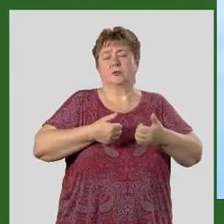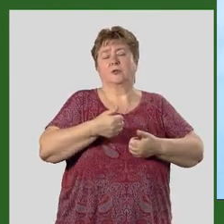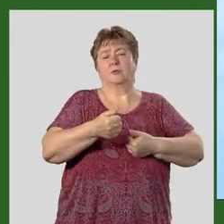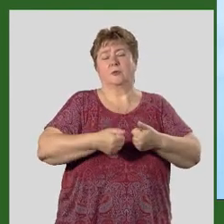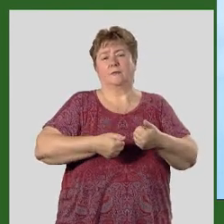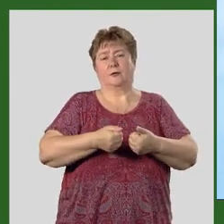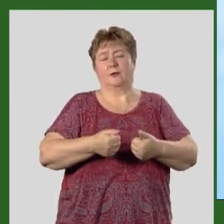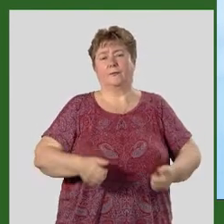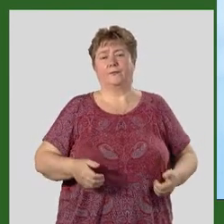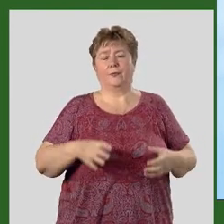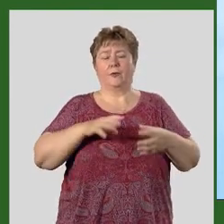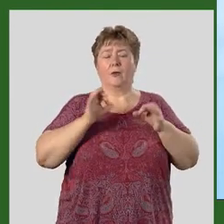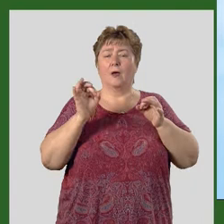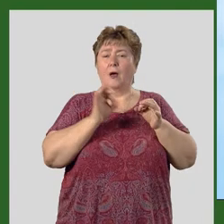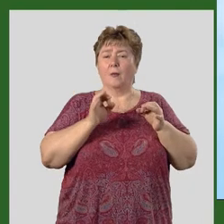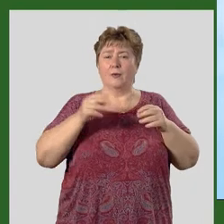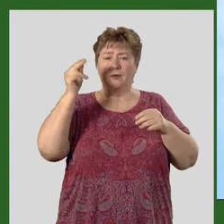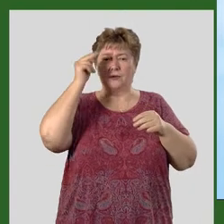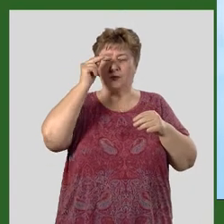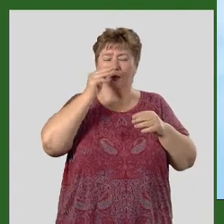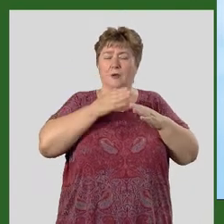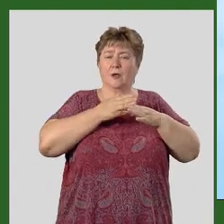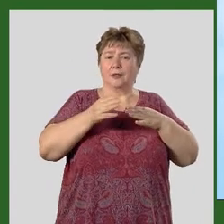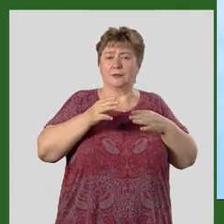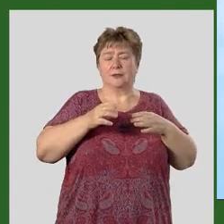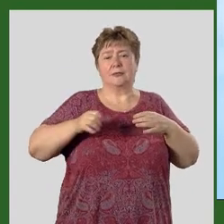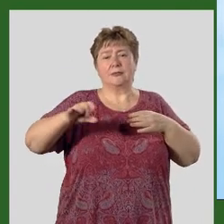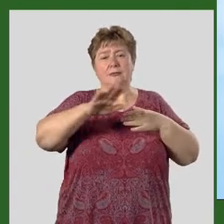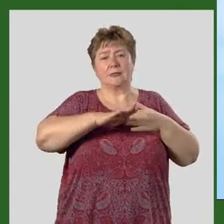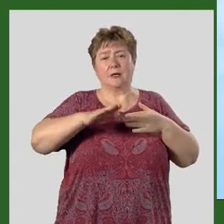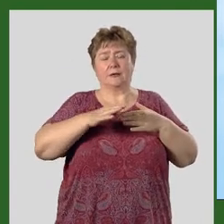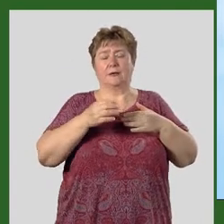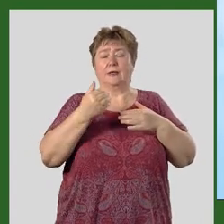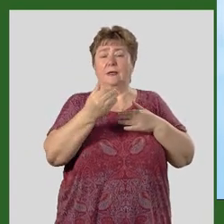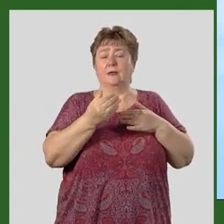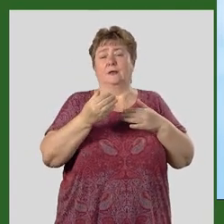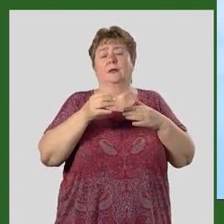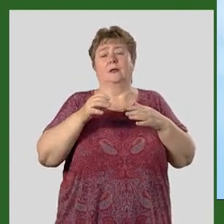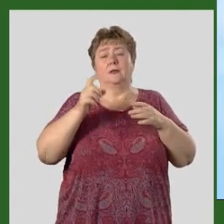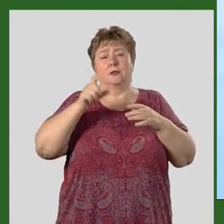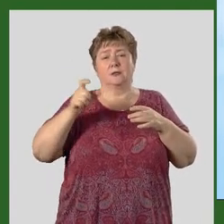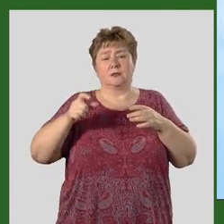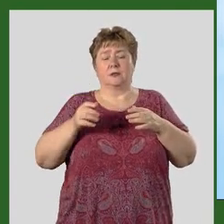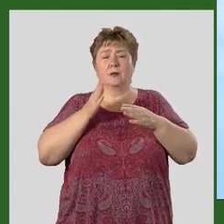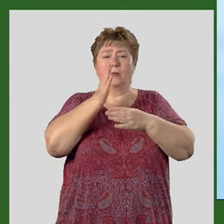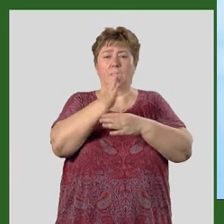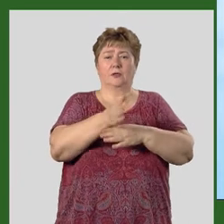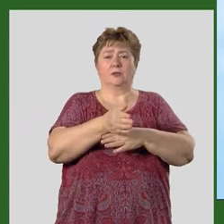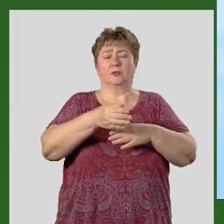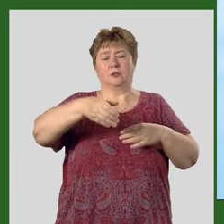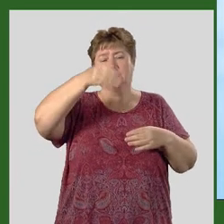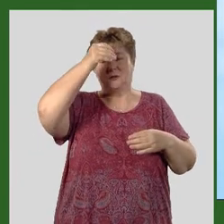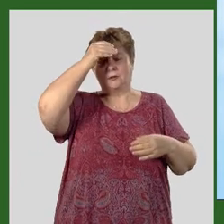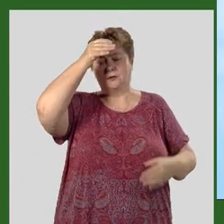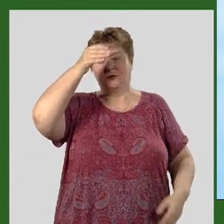управления. Объект изучения – отдельные страны, их население, политические